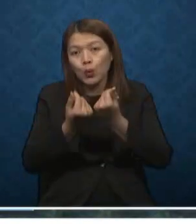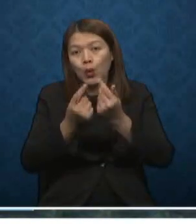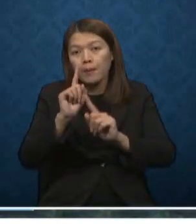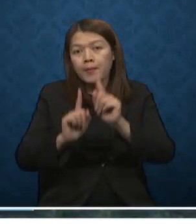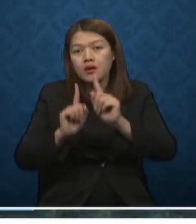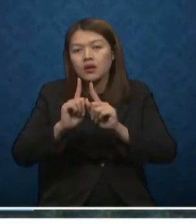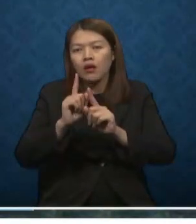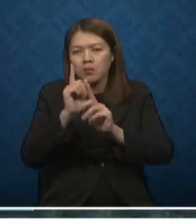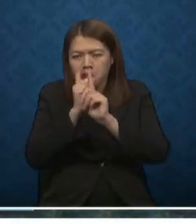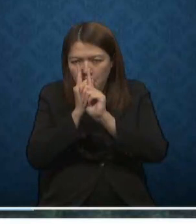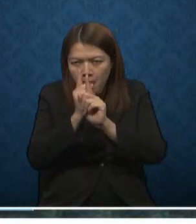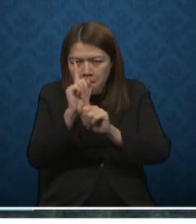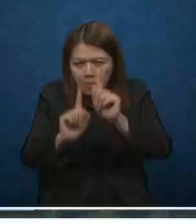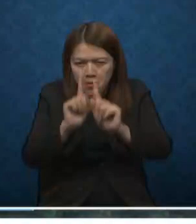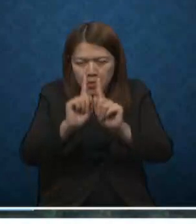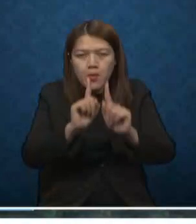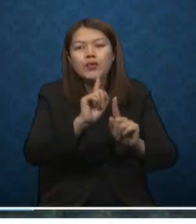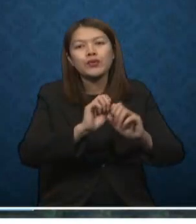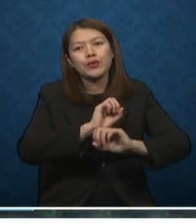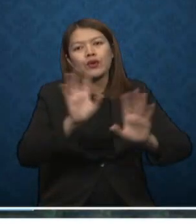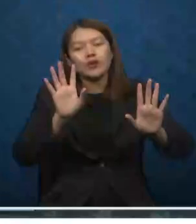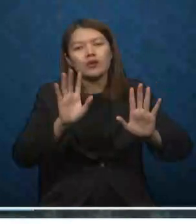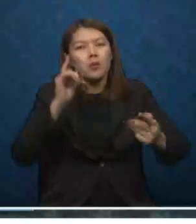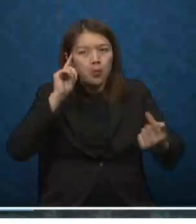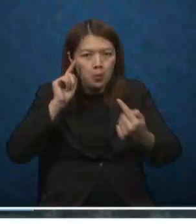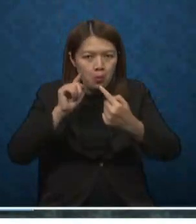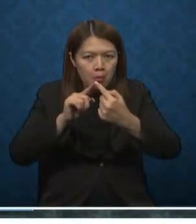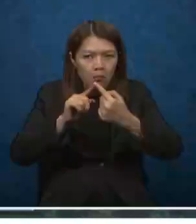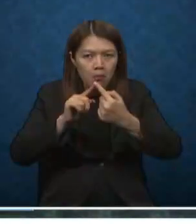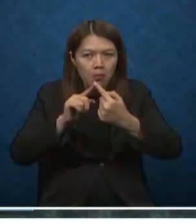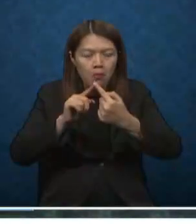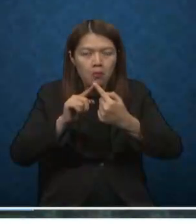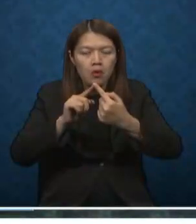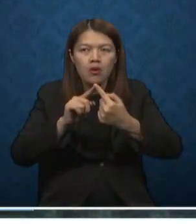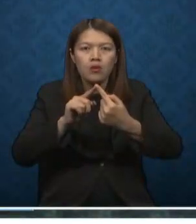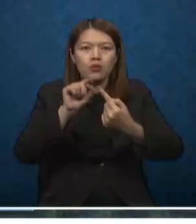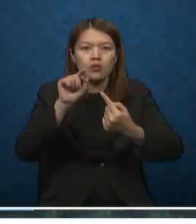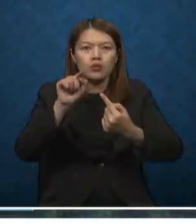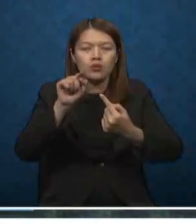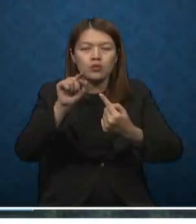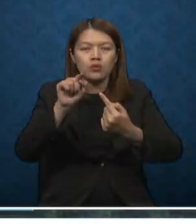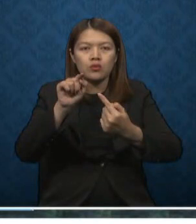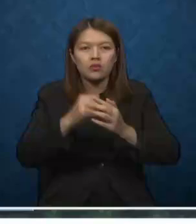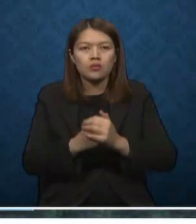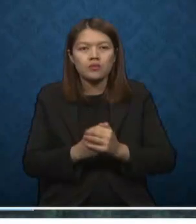ามีการติดตามประเมินผลอย่างชัดเจนนะครับเป้าหมายค่าเป้าหมายที่ตั้งไว้คือที่ประมา